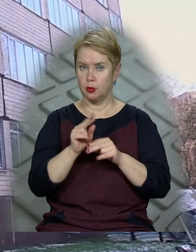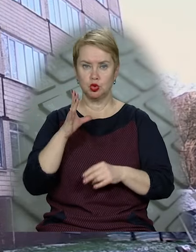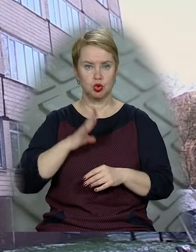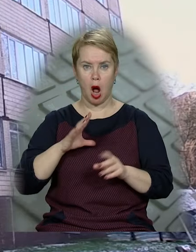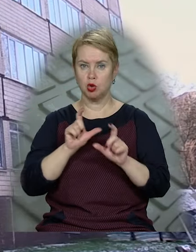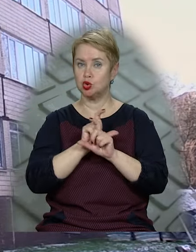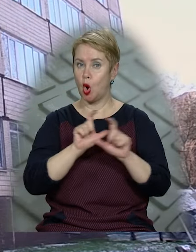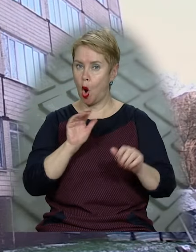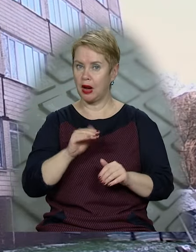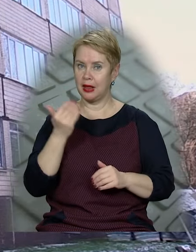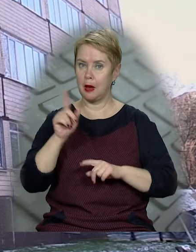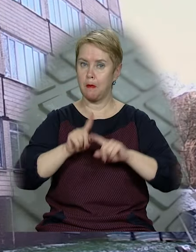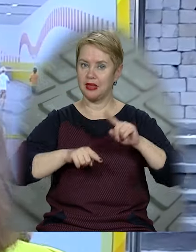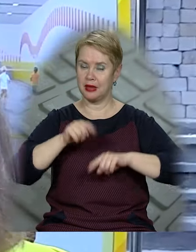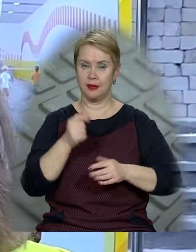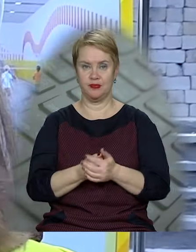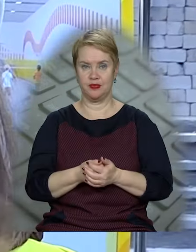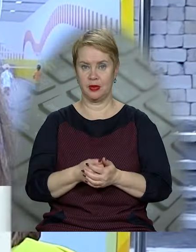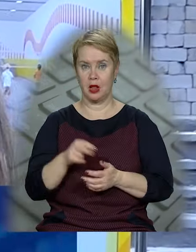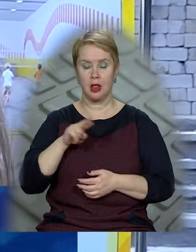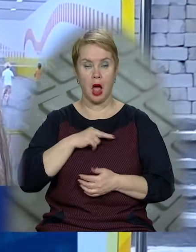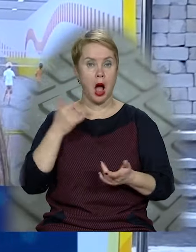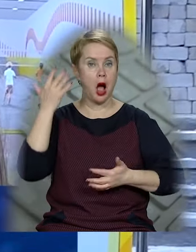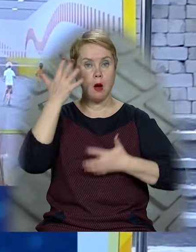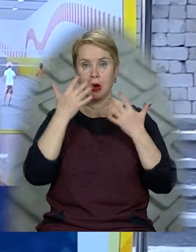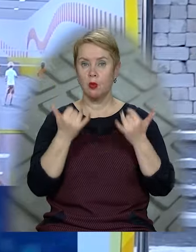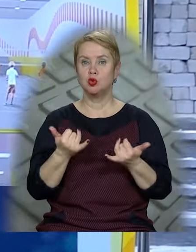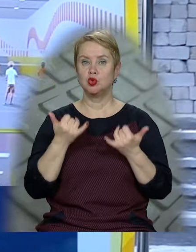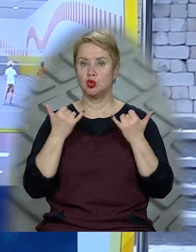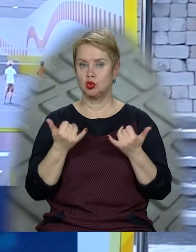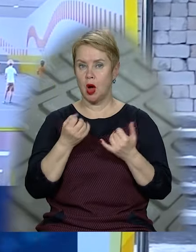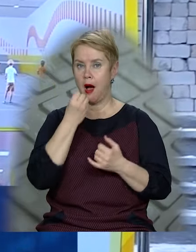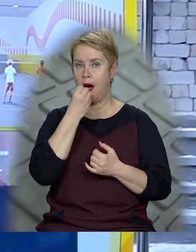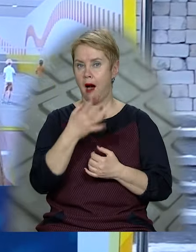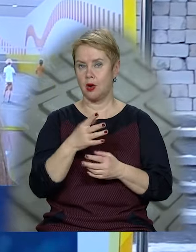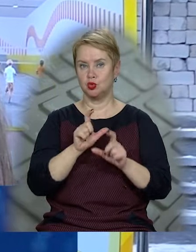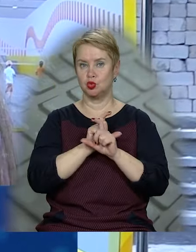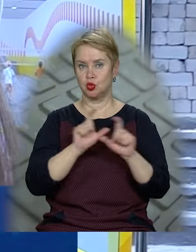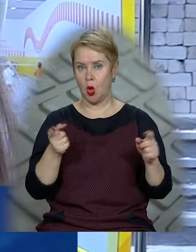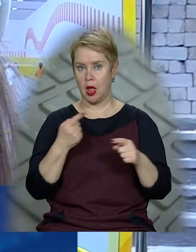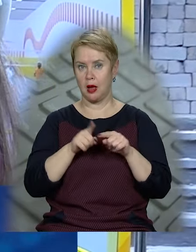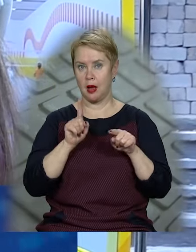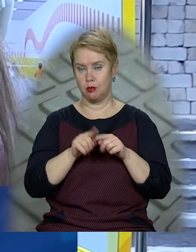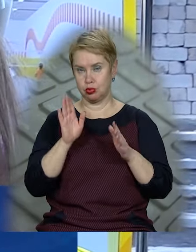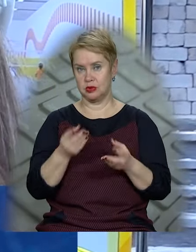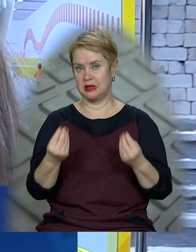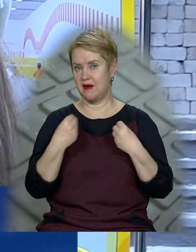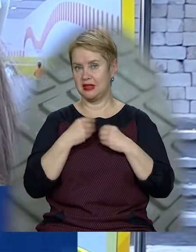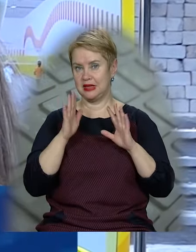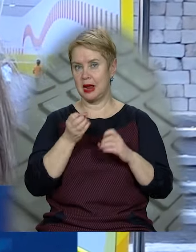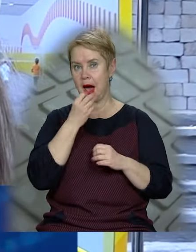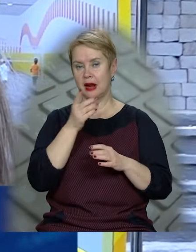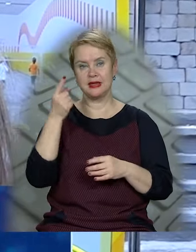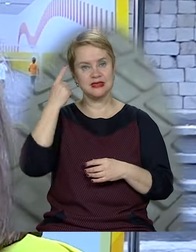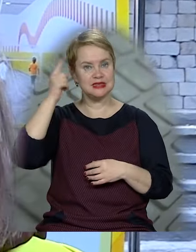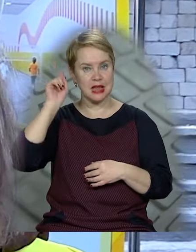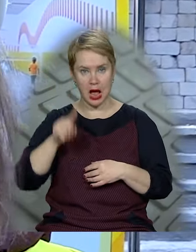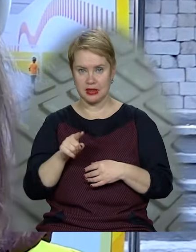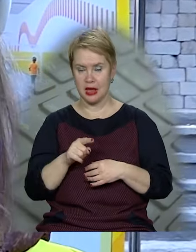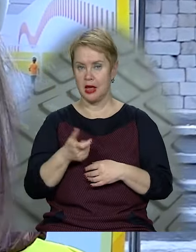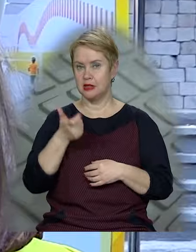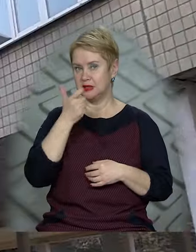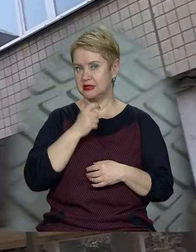чекають школярі і їхні батьки. Я мрію про сучасну, гарну школу, яка буде давати нам не тільки гарні знання, а й